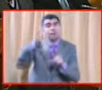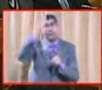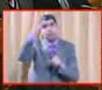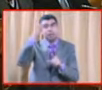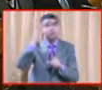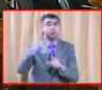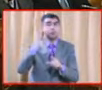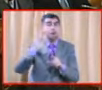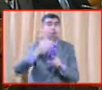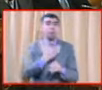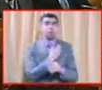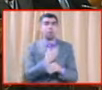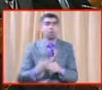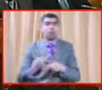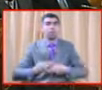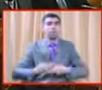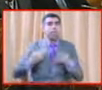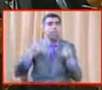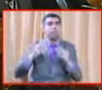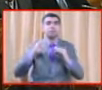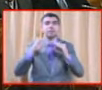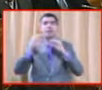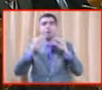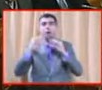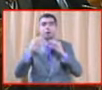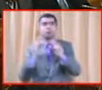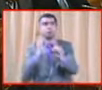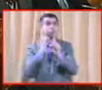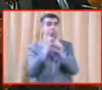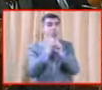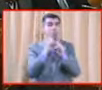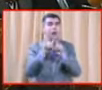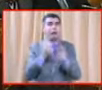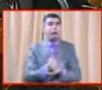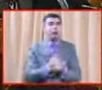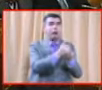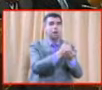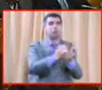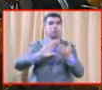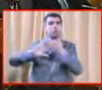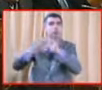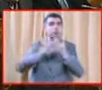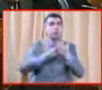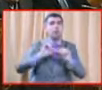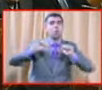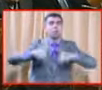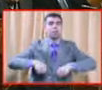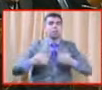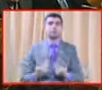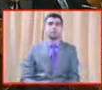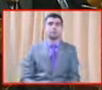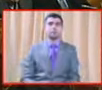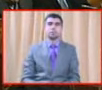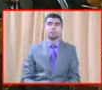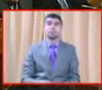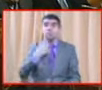للحكومة في مجال الانفتاح والتواصل ودعم الجمعيات الحقوقية من أجل القيام بأدوارها في هذا المجال. عندنا